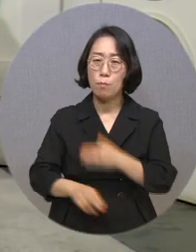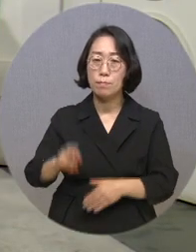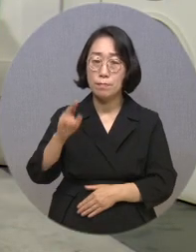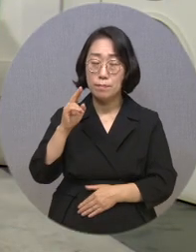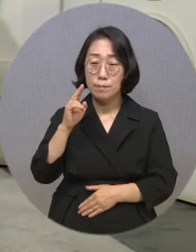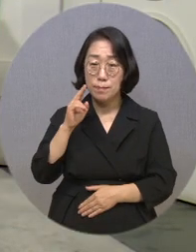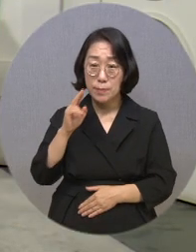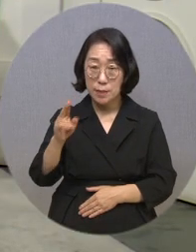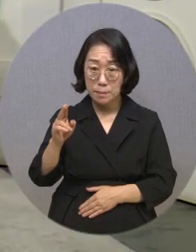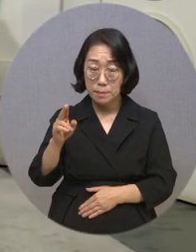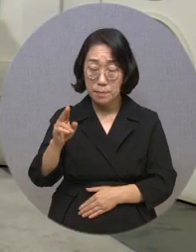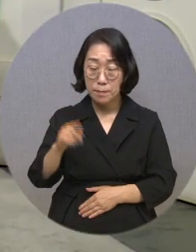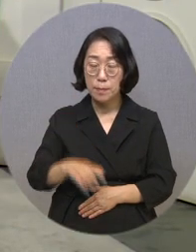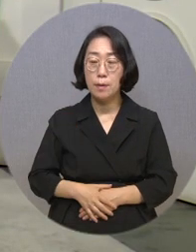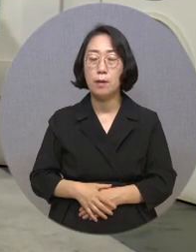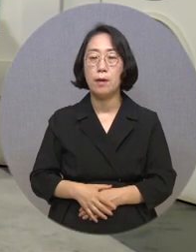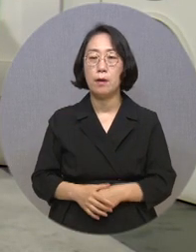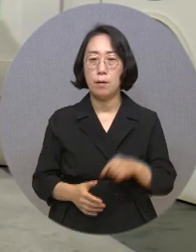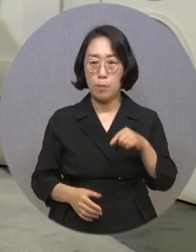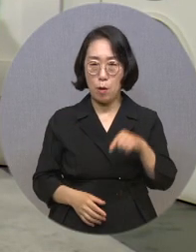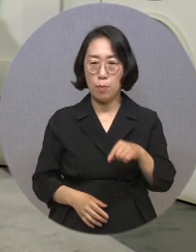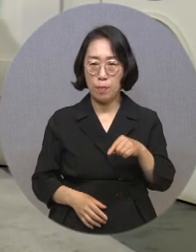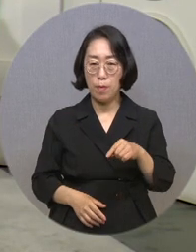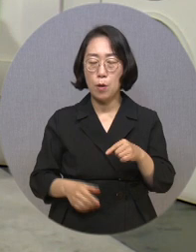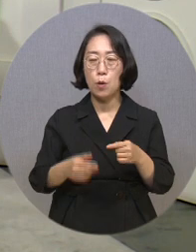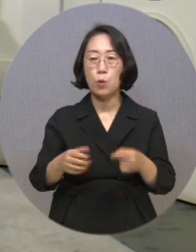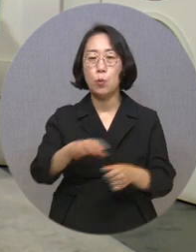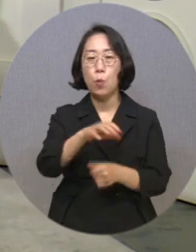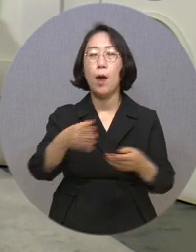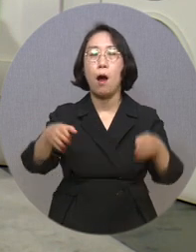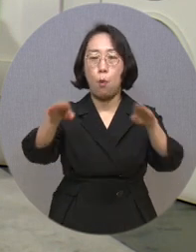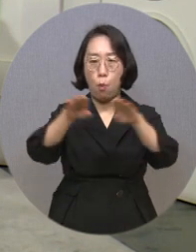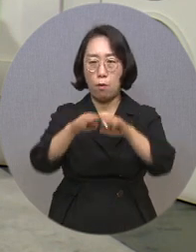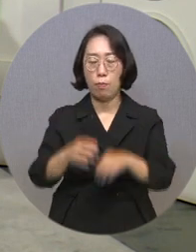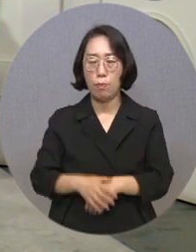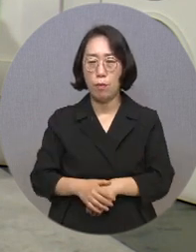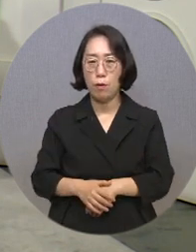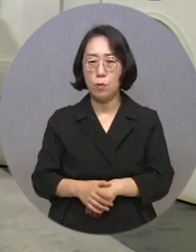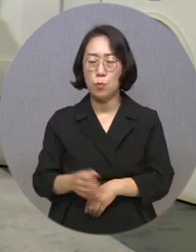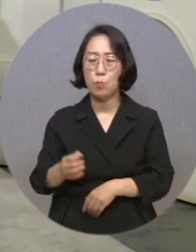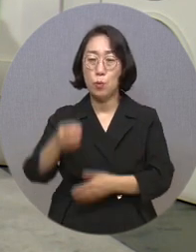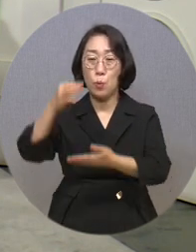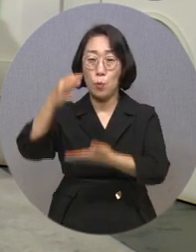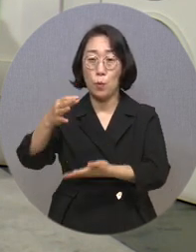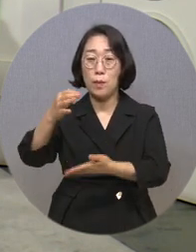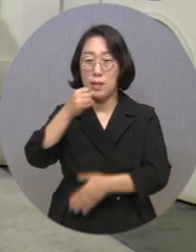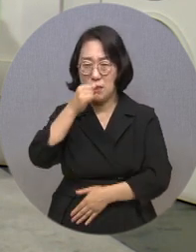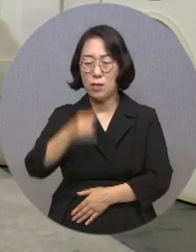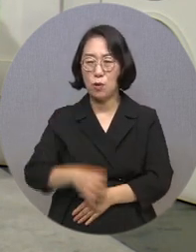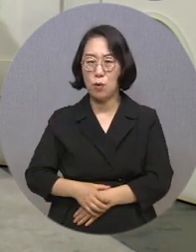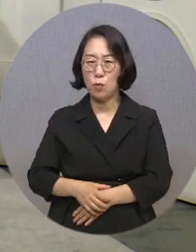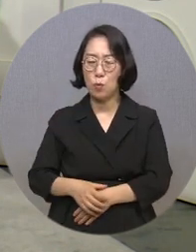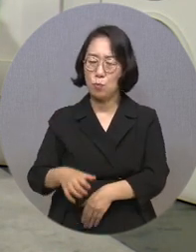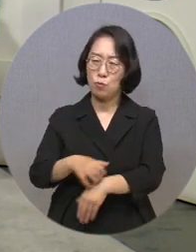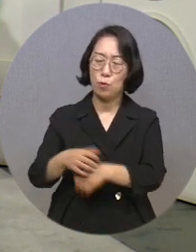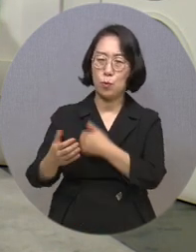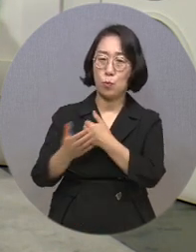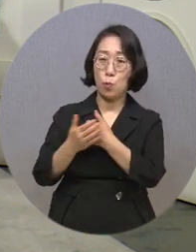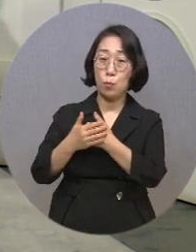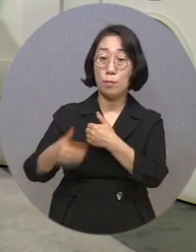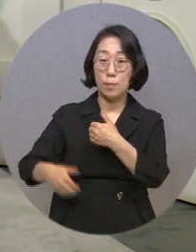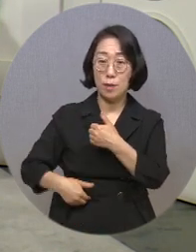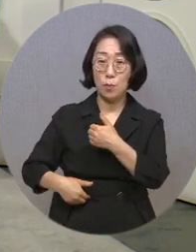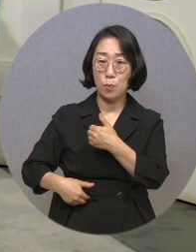네. 예, 조금 부유한데 네. 예, 불편하다. 네. 자식의 신세는 안 지겠다. 네. 그냥